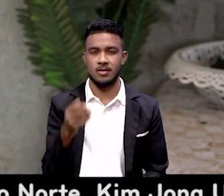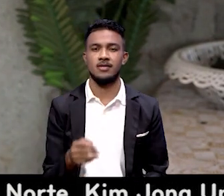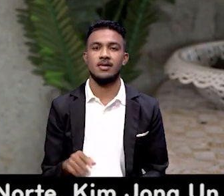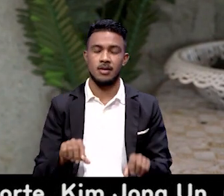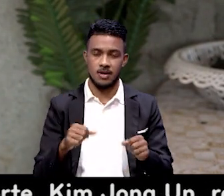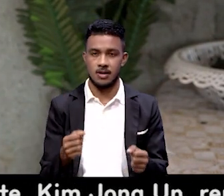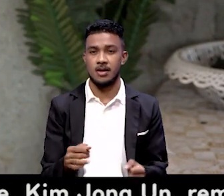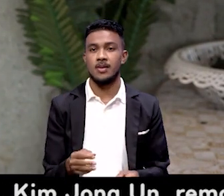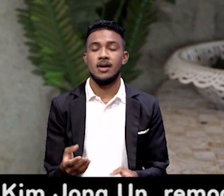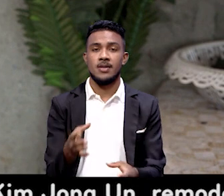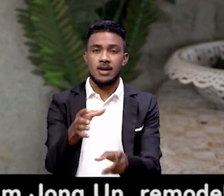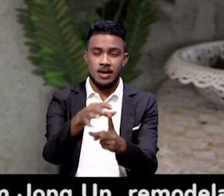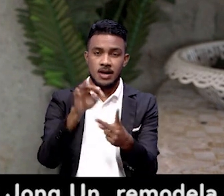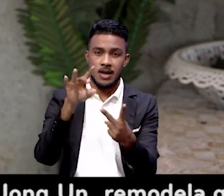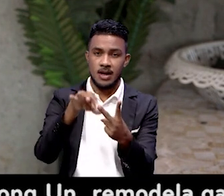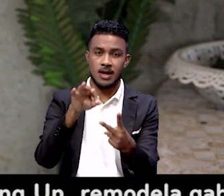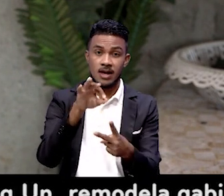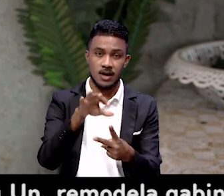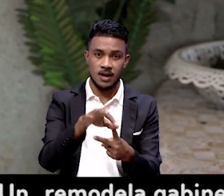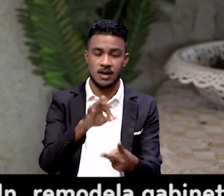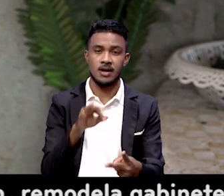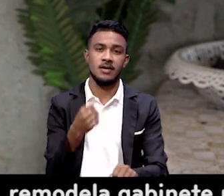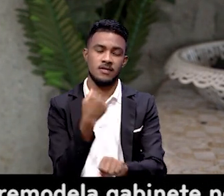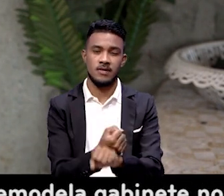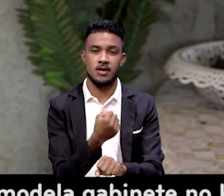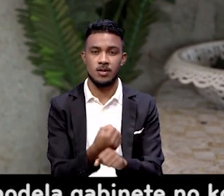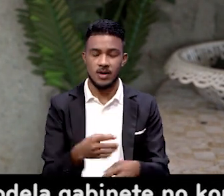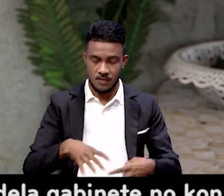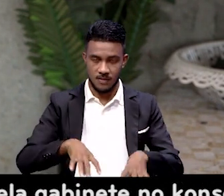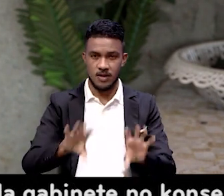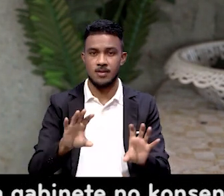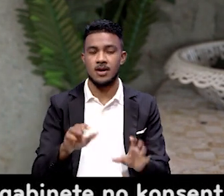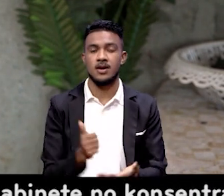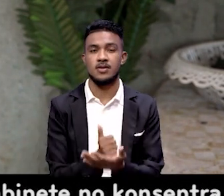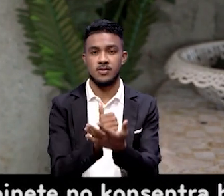bahili nitik patuk rumah, patuk rumah parita panitik bahuri susenta nitik pa.